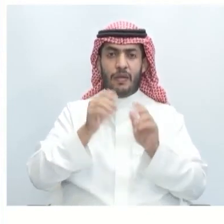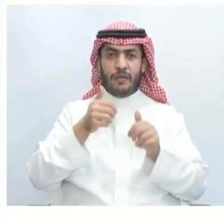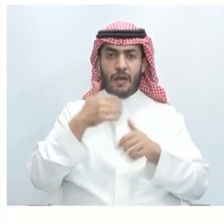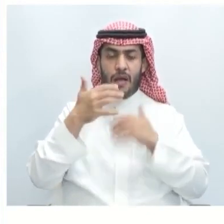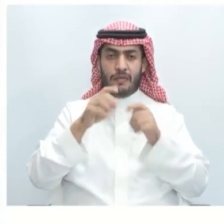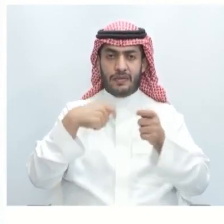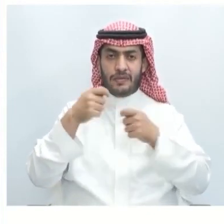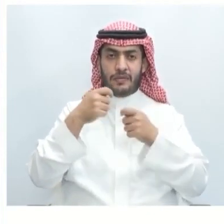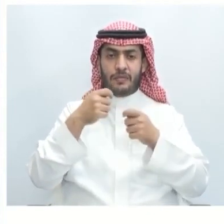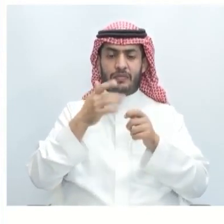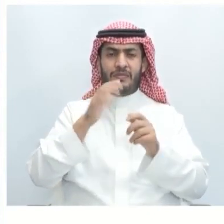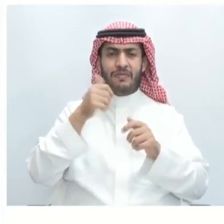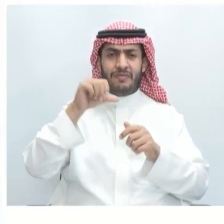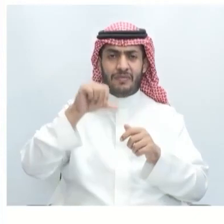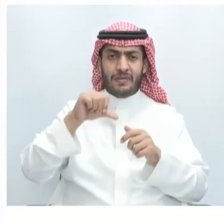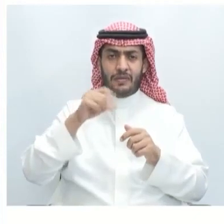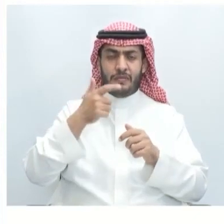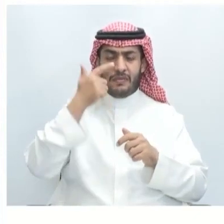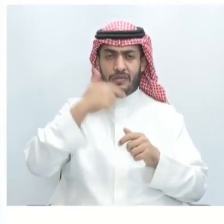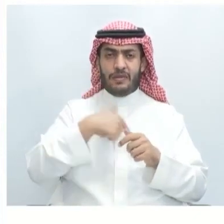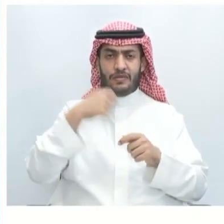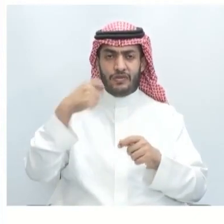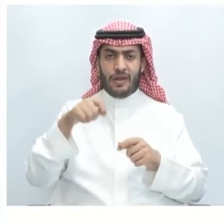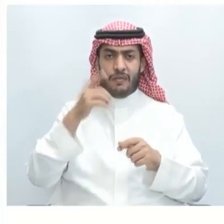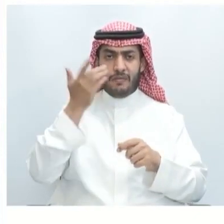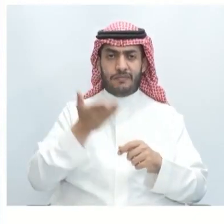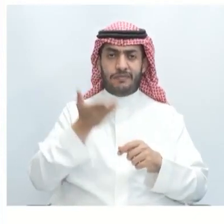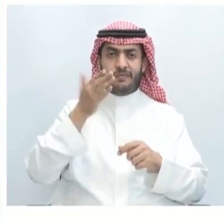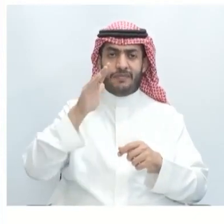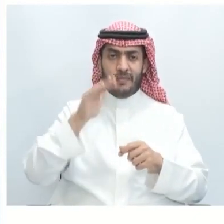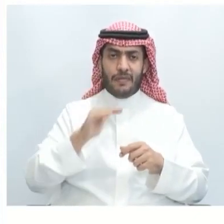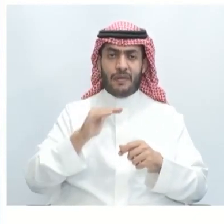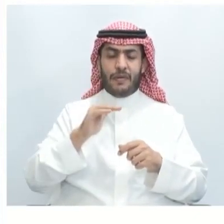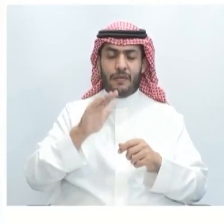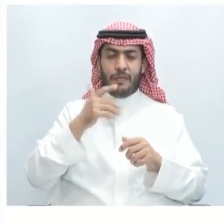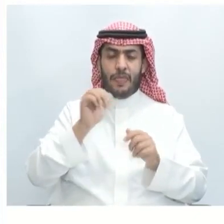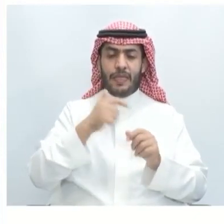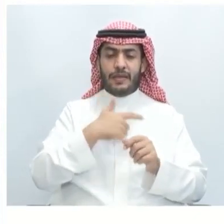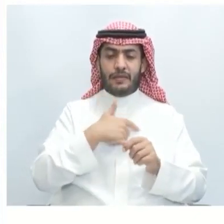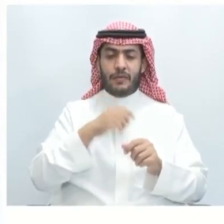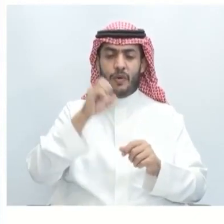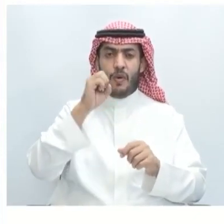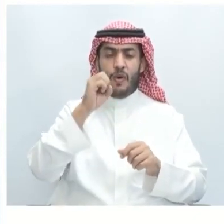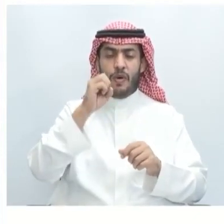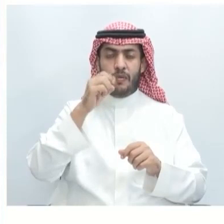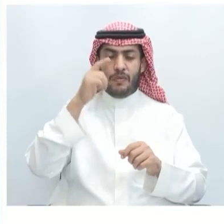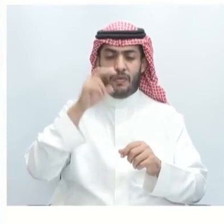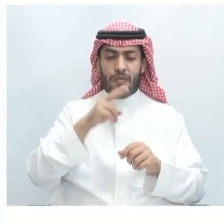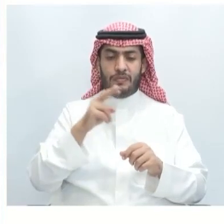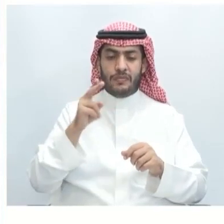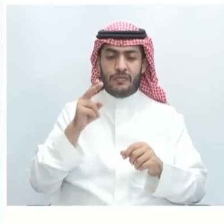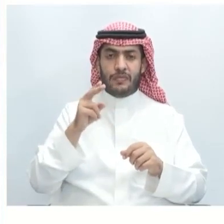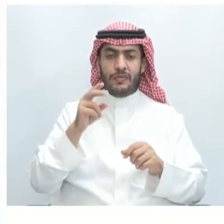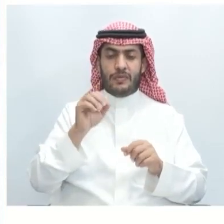الاقتصاد متشائم لدينا توقعات سعر الشراء قد يكون ارتفاع وانخفاض ورمز لها بالرمز او ويو وغيرها